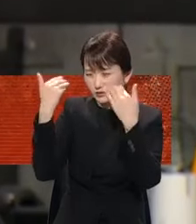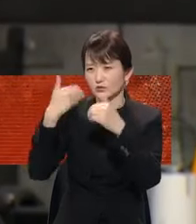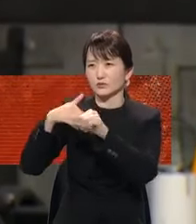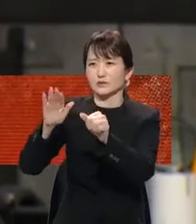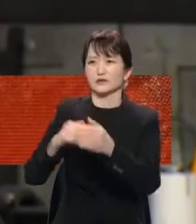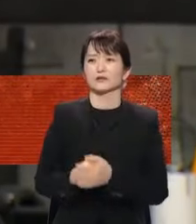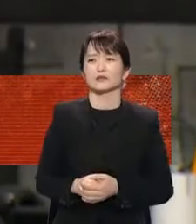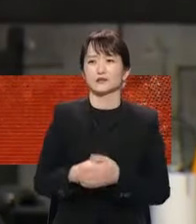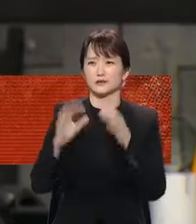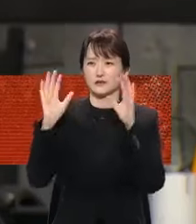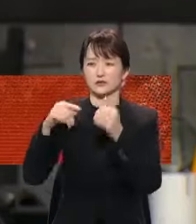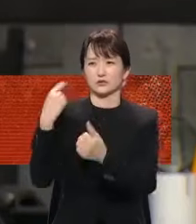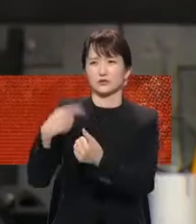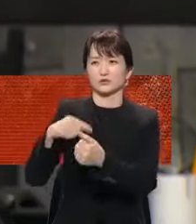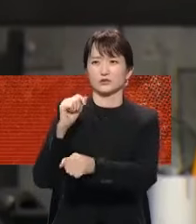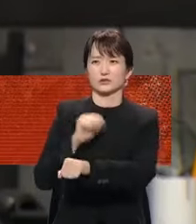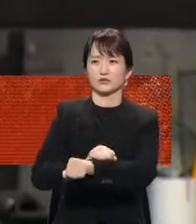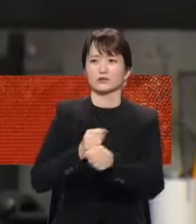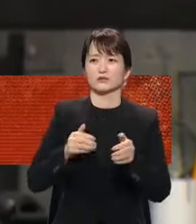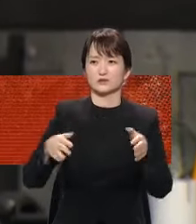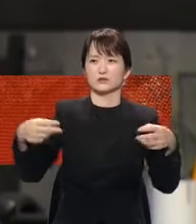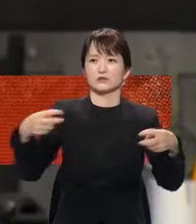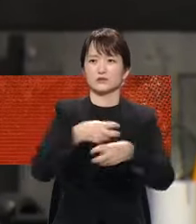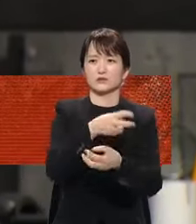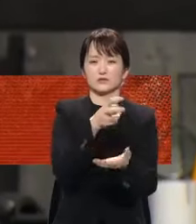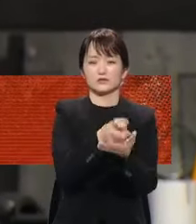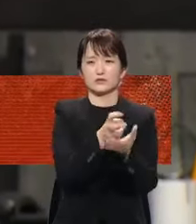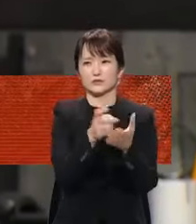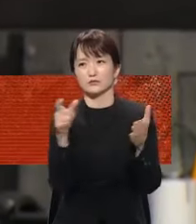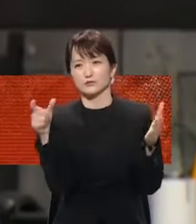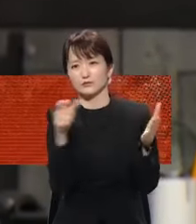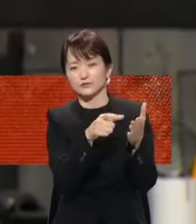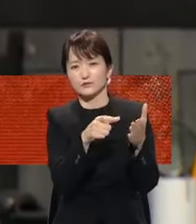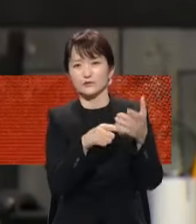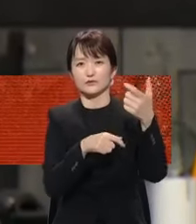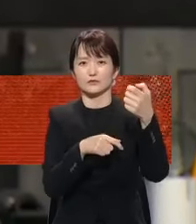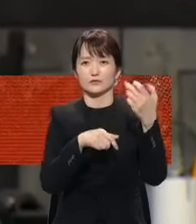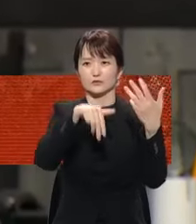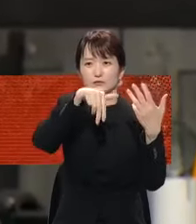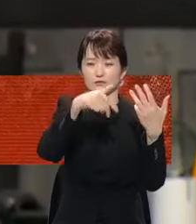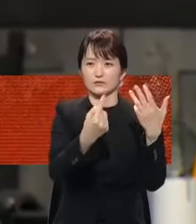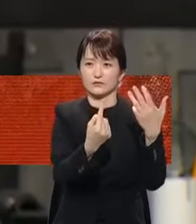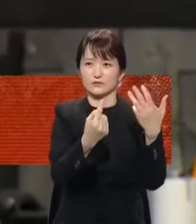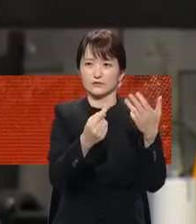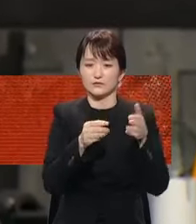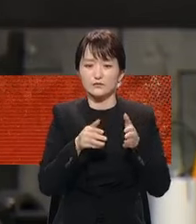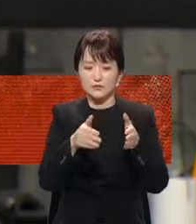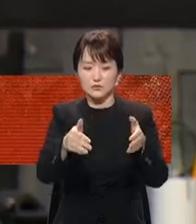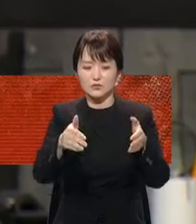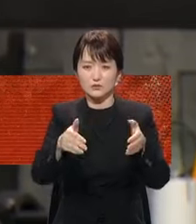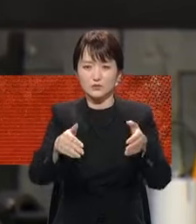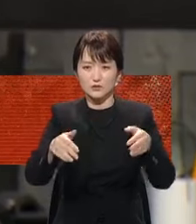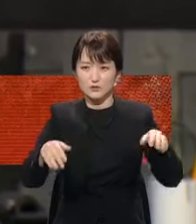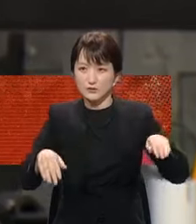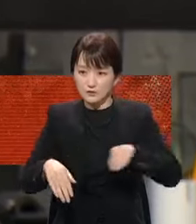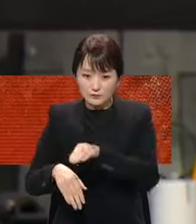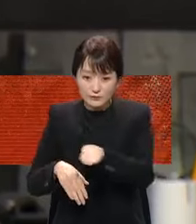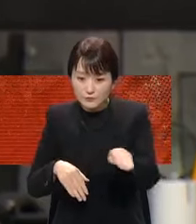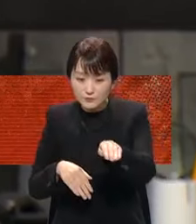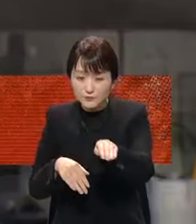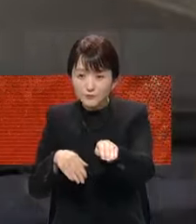되겠다라고 남겼습니다. 도로교통법에 규정이 되어 있는데 도로교통법 68조 제3항에는 도로를 통행하고 있는 차마에서